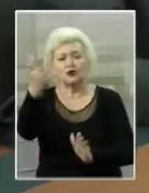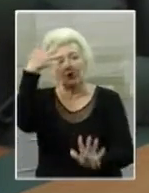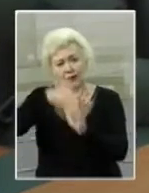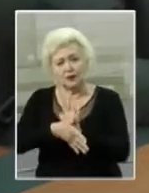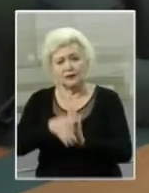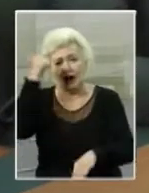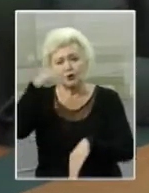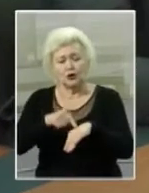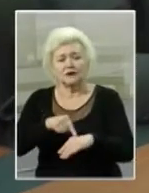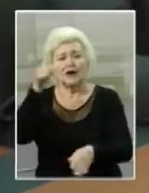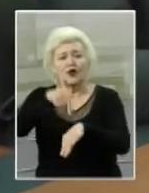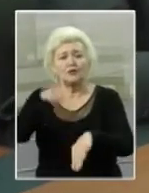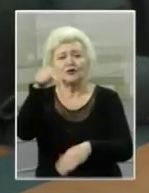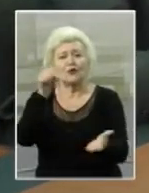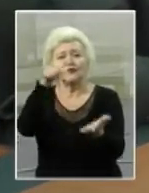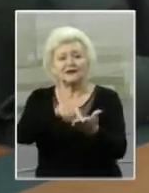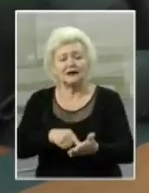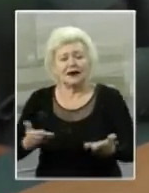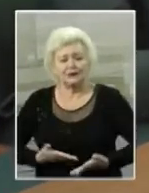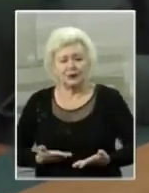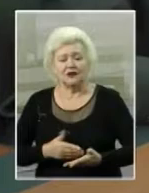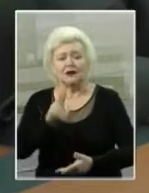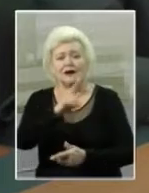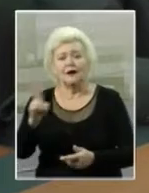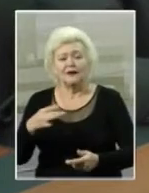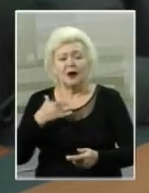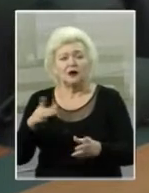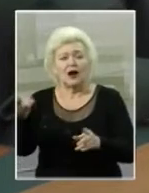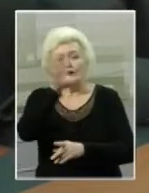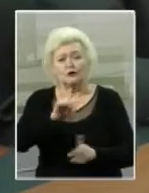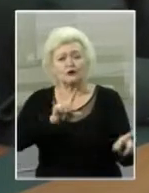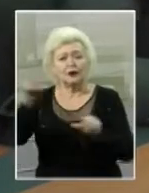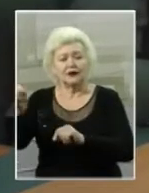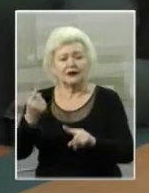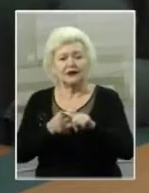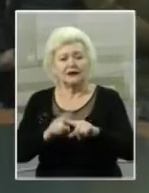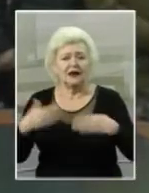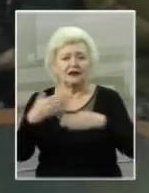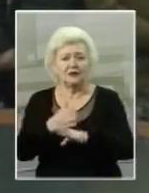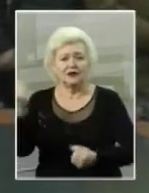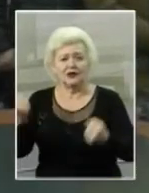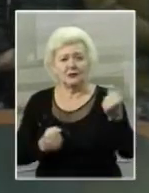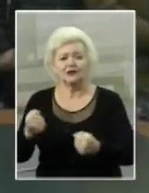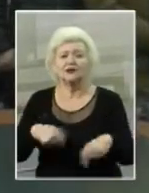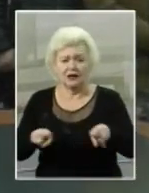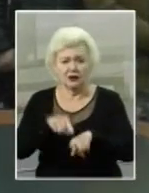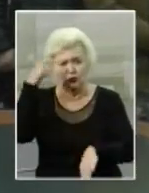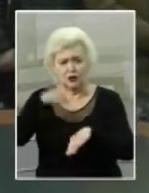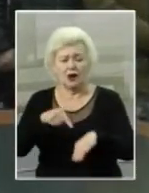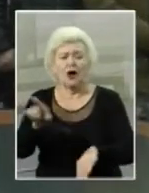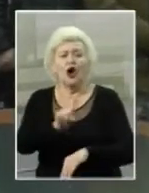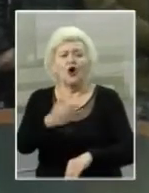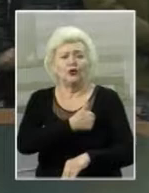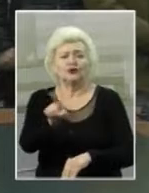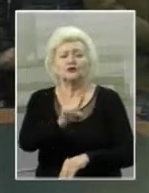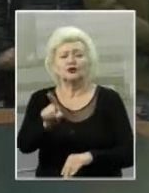сознання приділяє битію. Якщо ми хочемо їздити постійно всю життя на розбитих дорогах, на розбитих машинах, це теж сознання, розумієте? Якщо ми хочемо, щоб таке